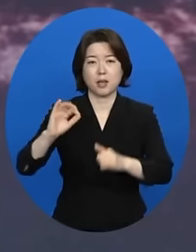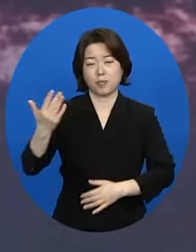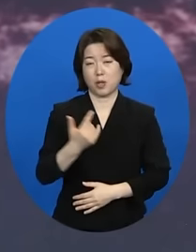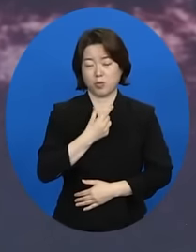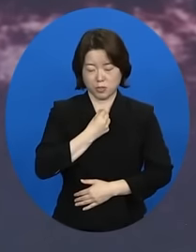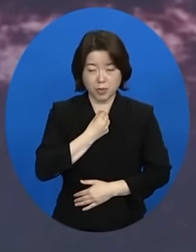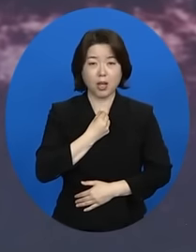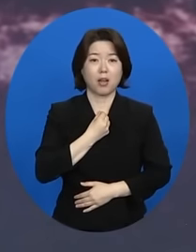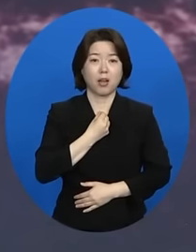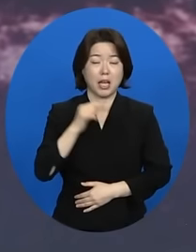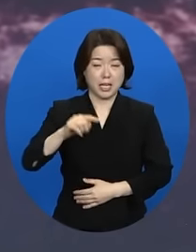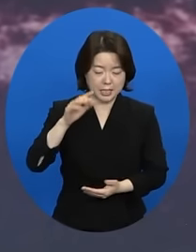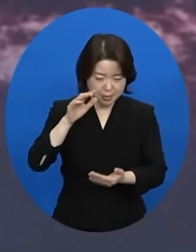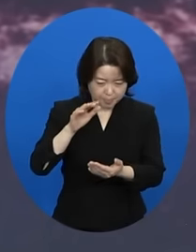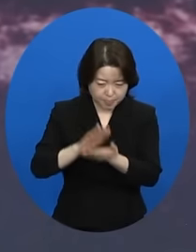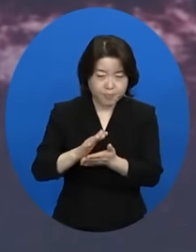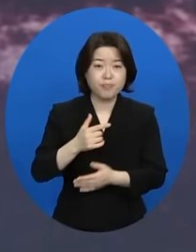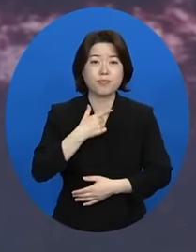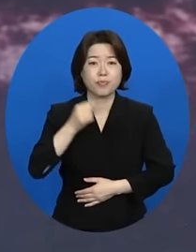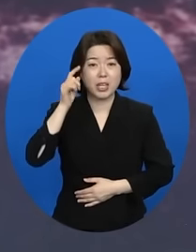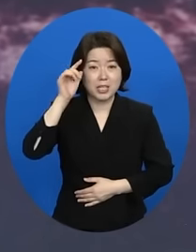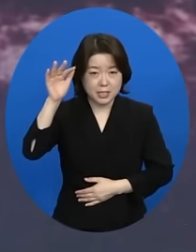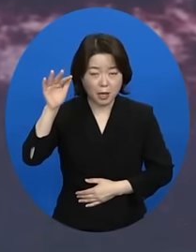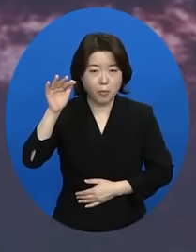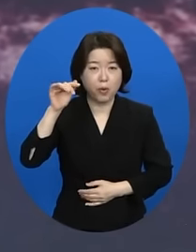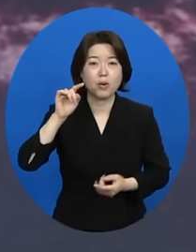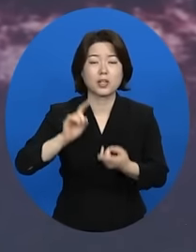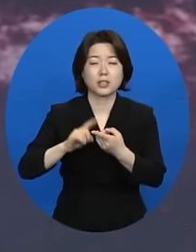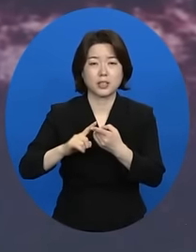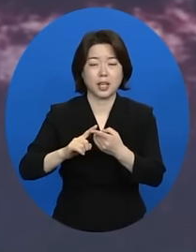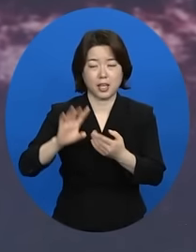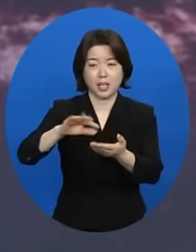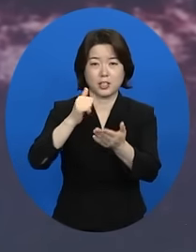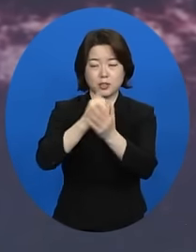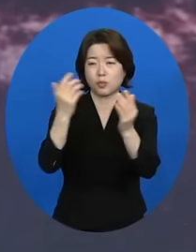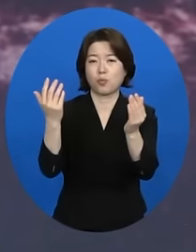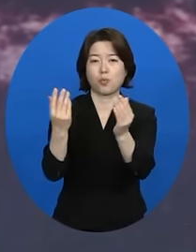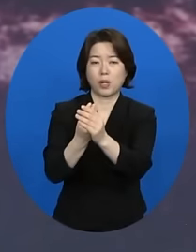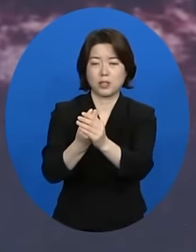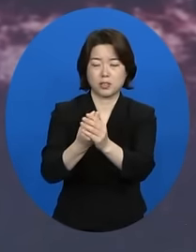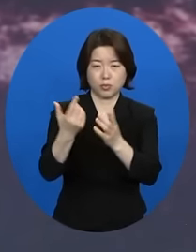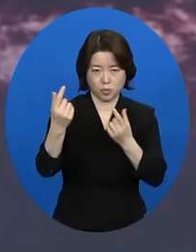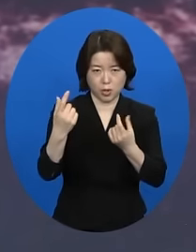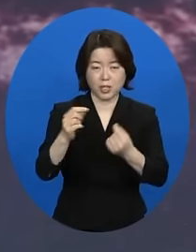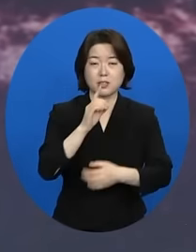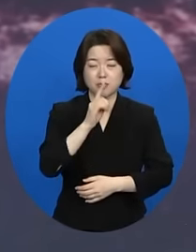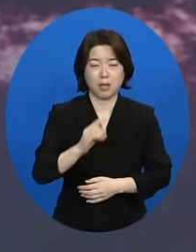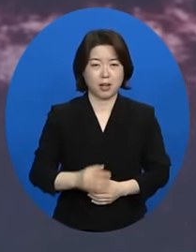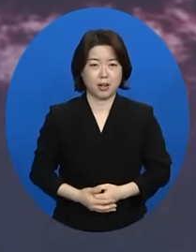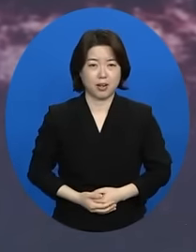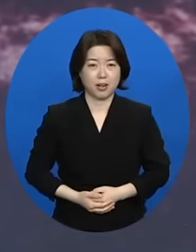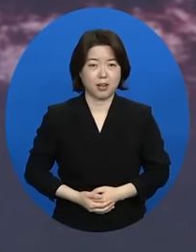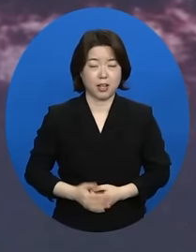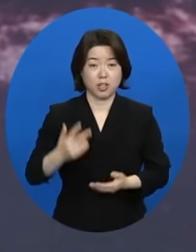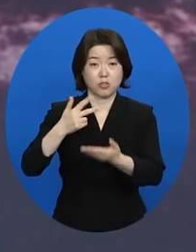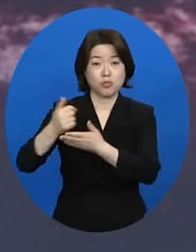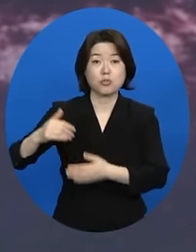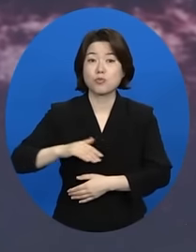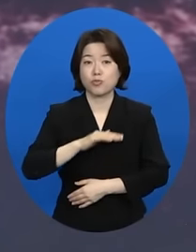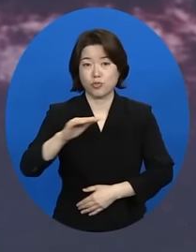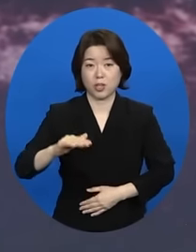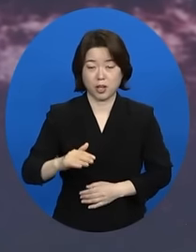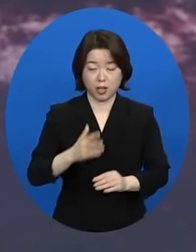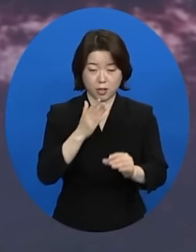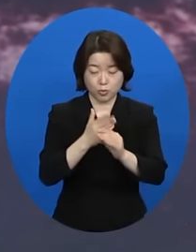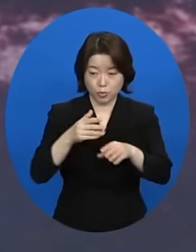되어야 돼. 그 열망, 그 상태가 바로 그리스도의 완전이라고 말을 했습니다. 그러니까 주님은 우리가